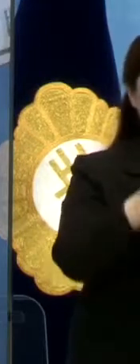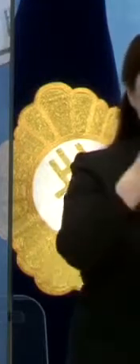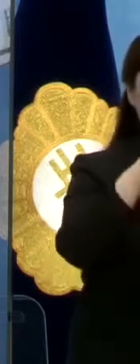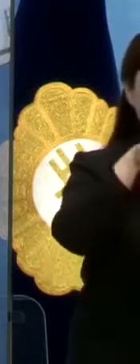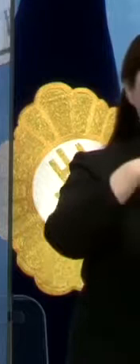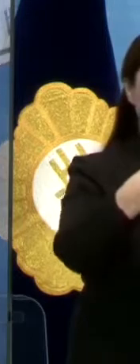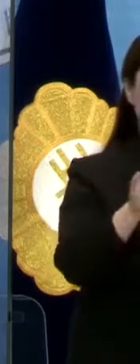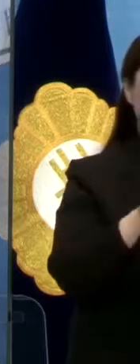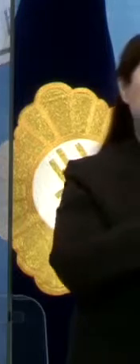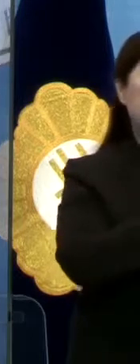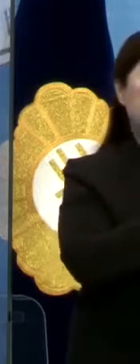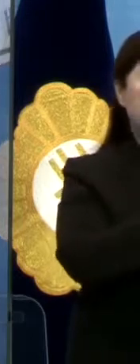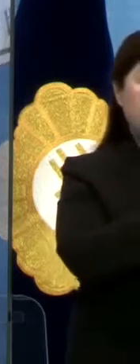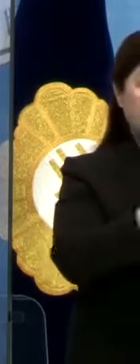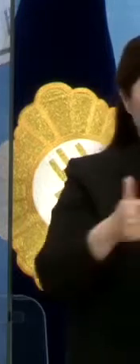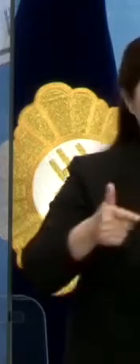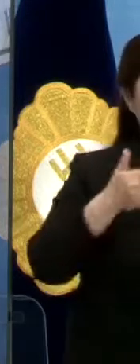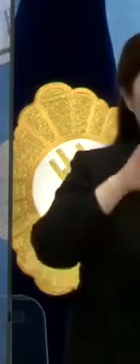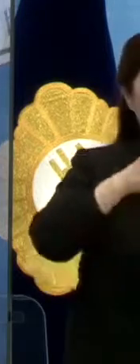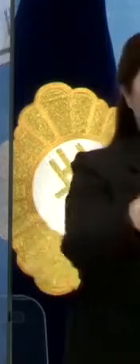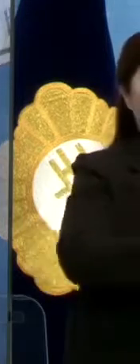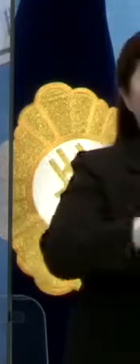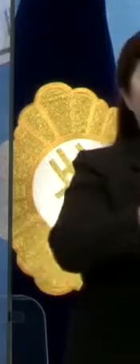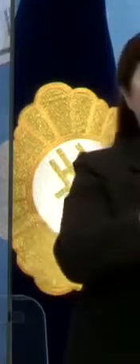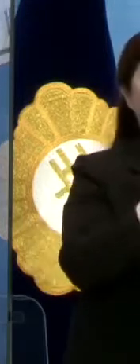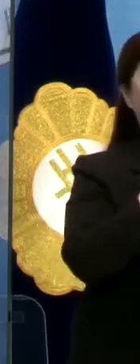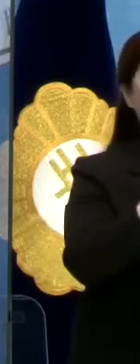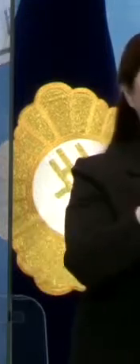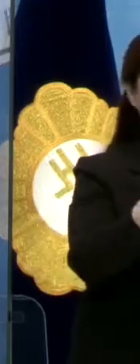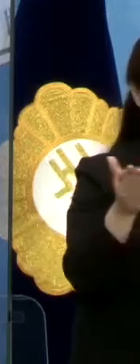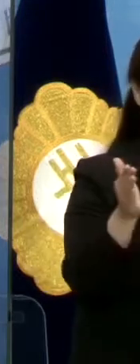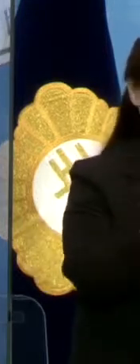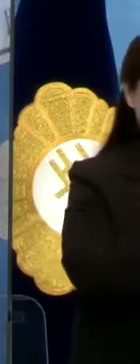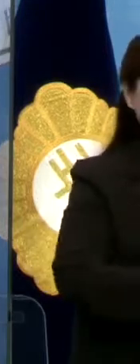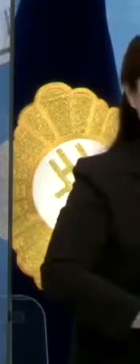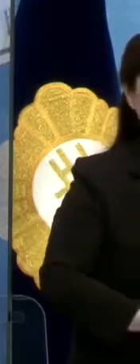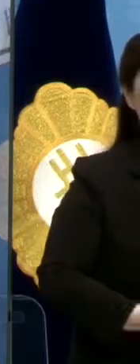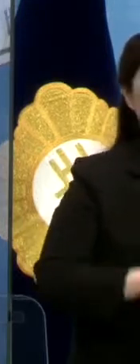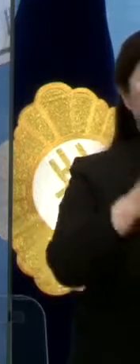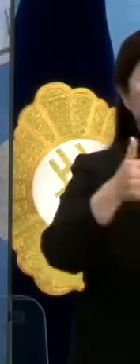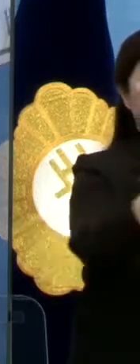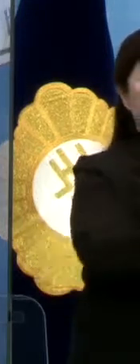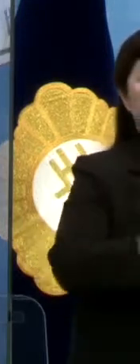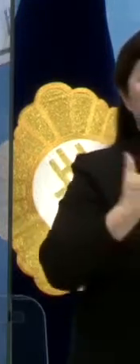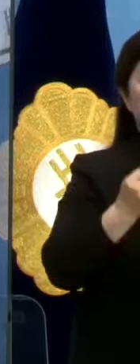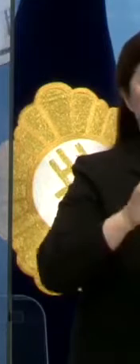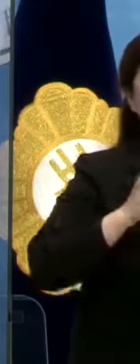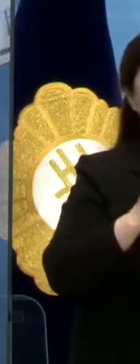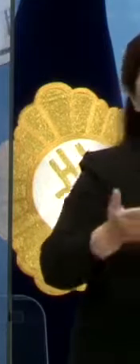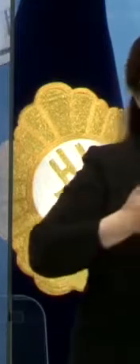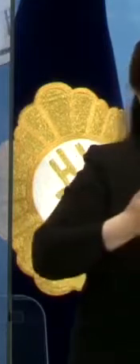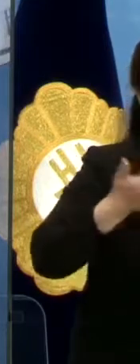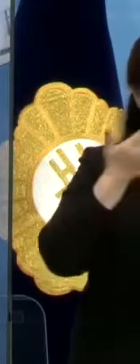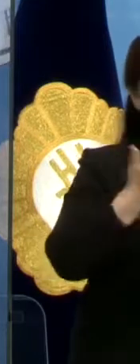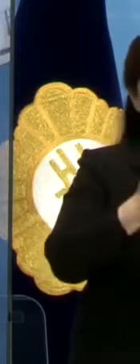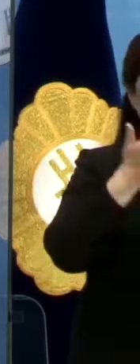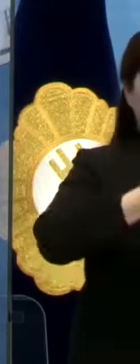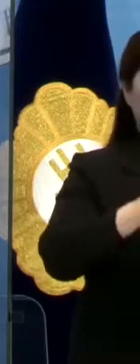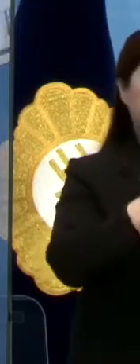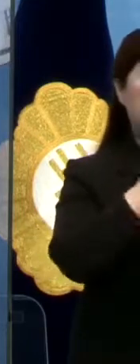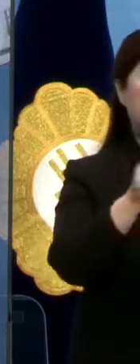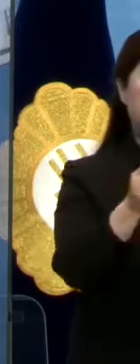비롯한 여러 국회의원들께 감사드리며 21대 국회에서도 계속 지지해 달라고